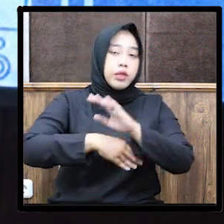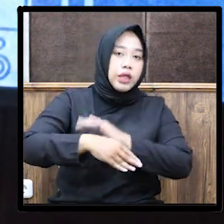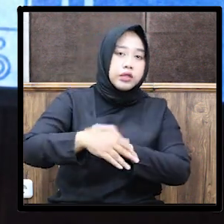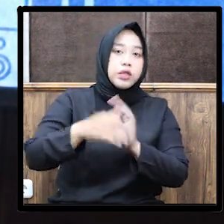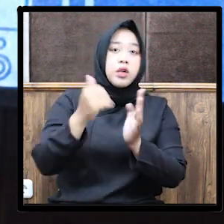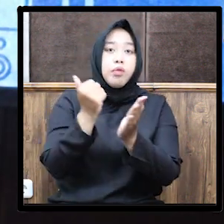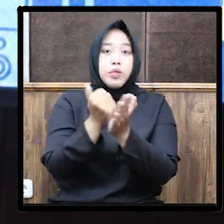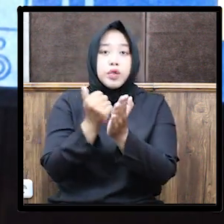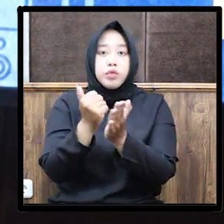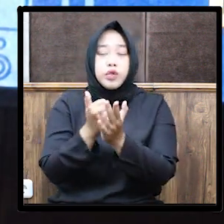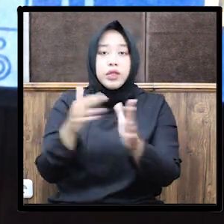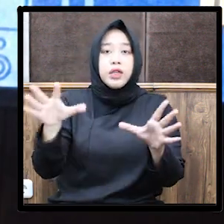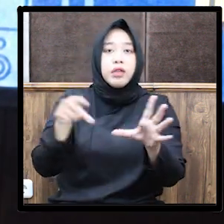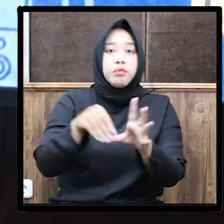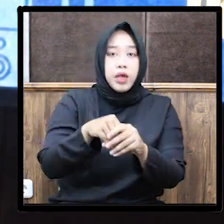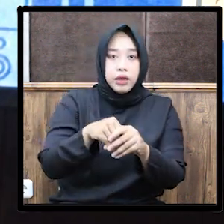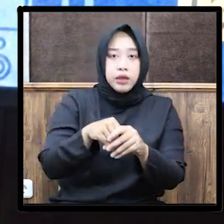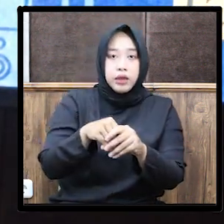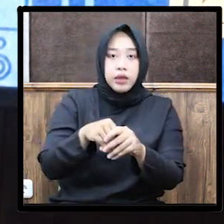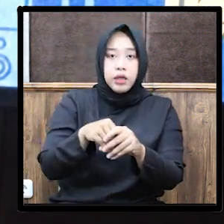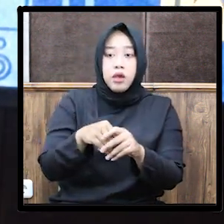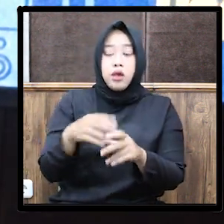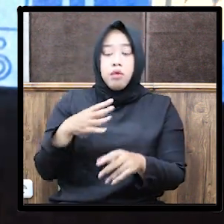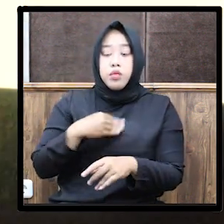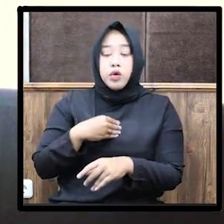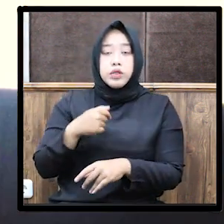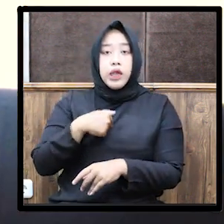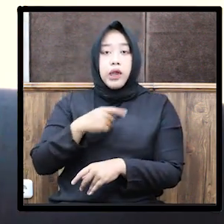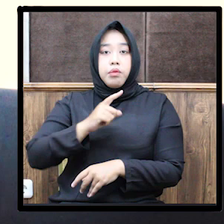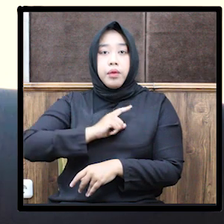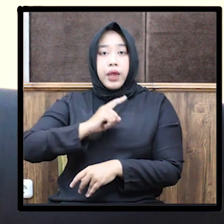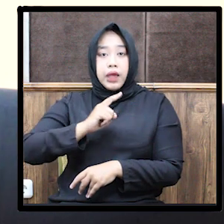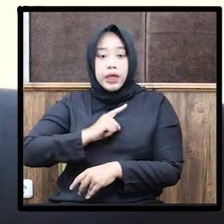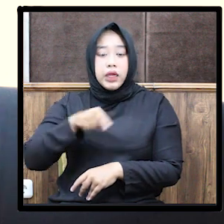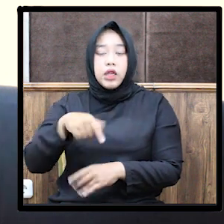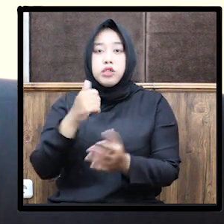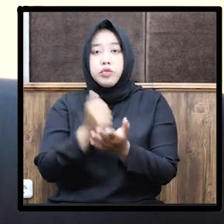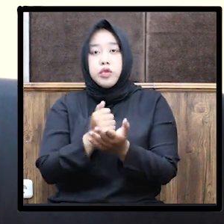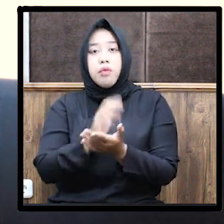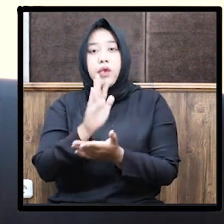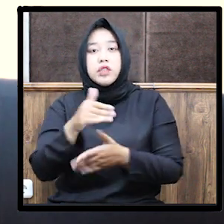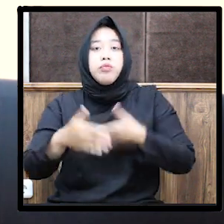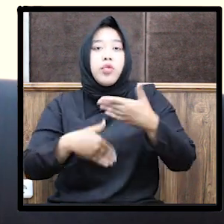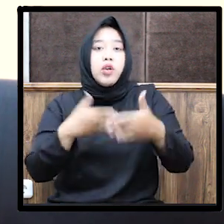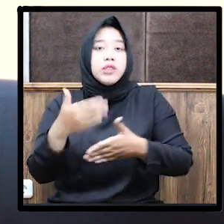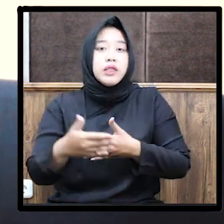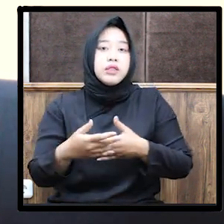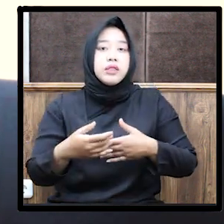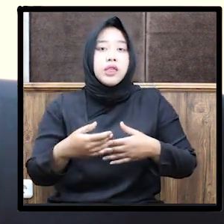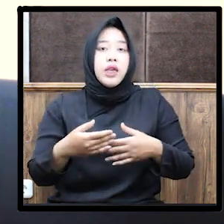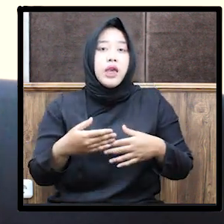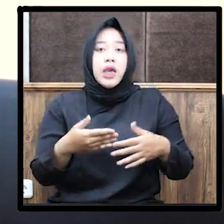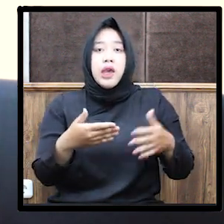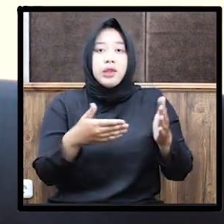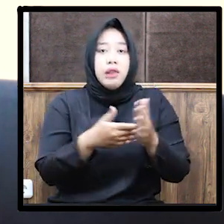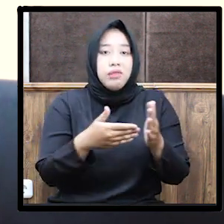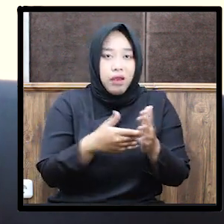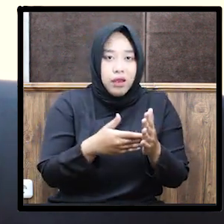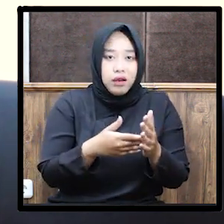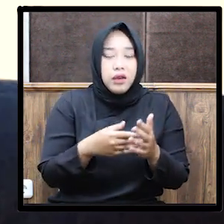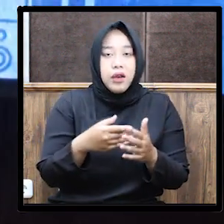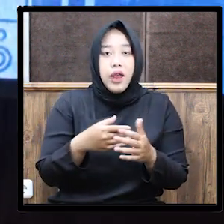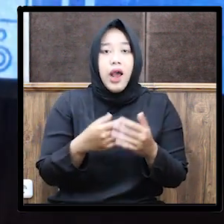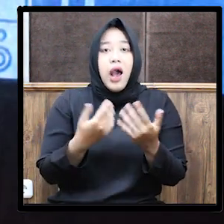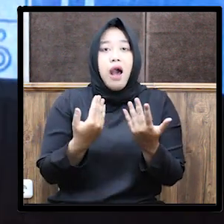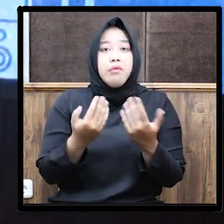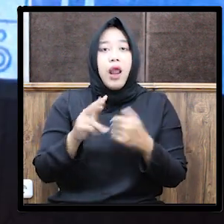dan disabilitas itu masuk dan ada di penyelenggara pemilu itu memang masih merupakan satu tantangan gitu ya. Apalagi di